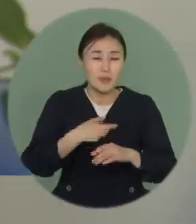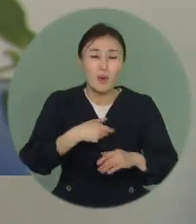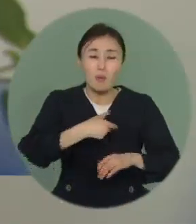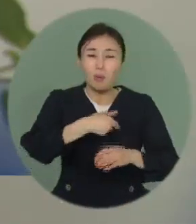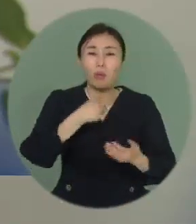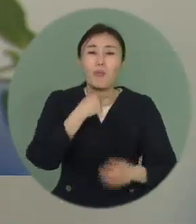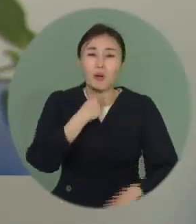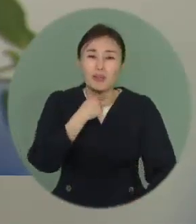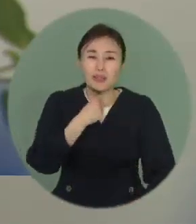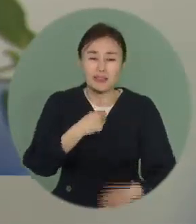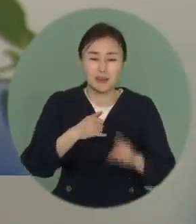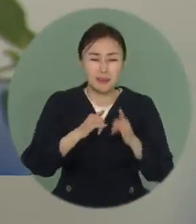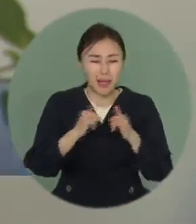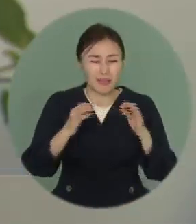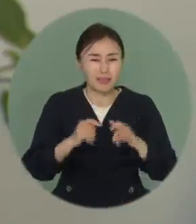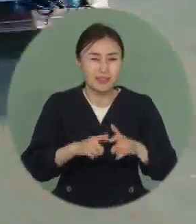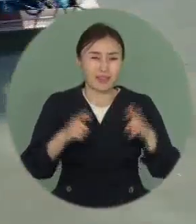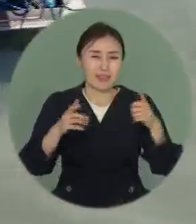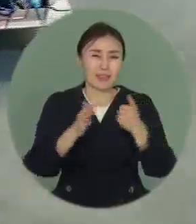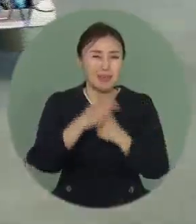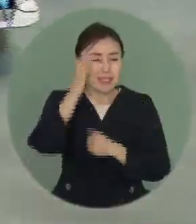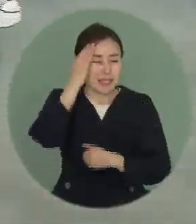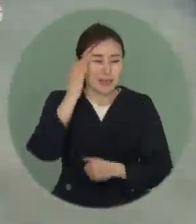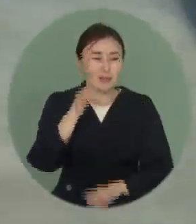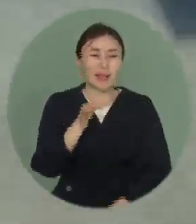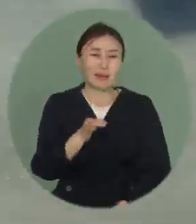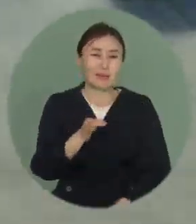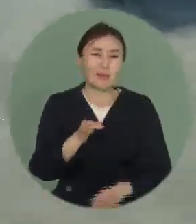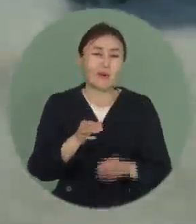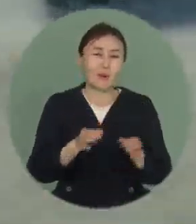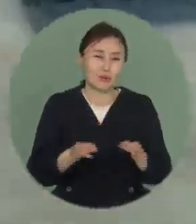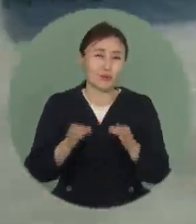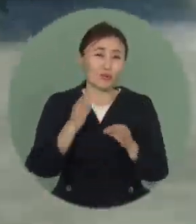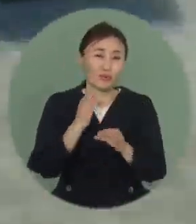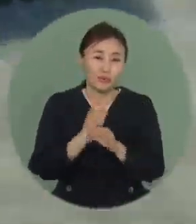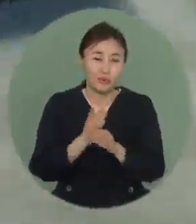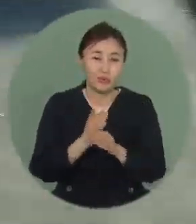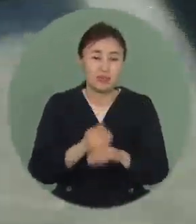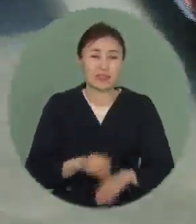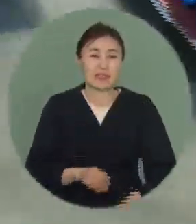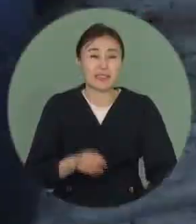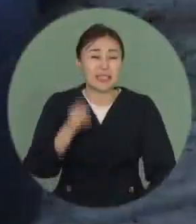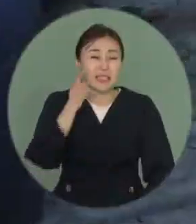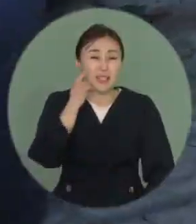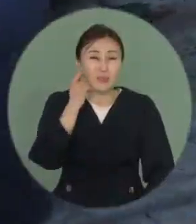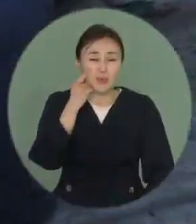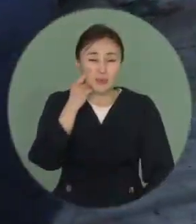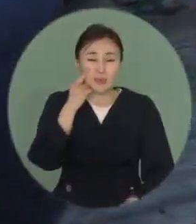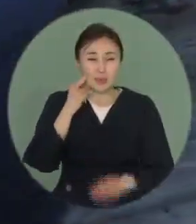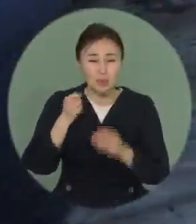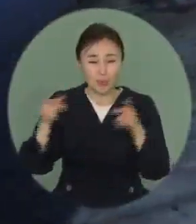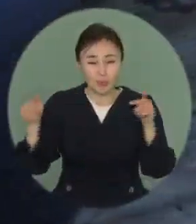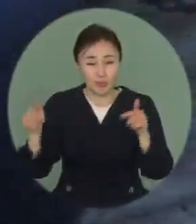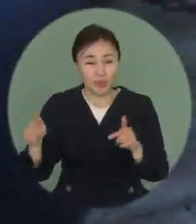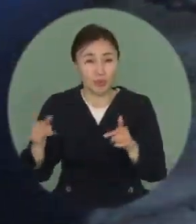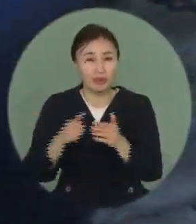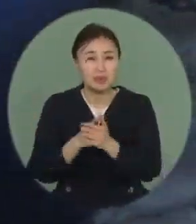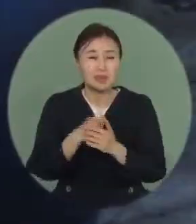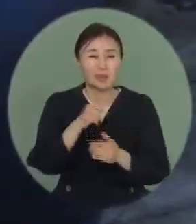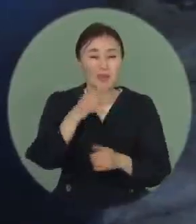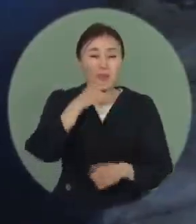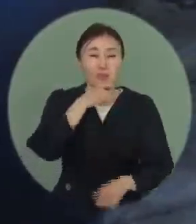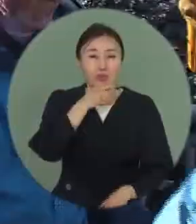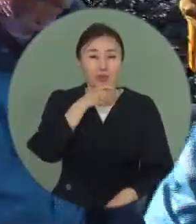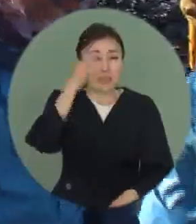값 상승요인이 아닌가 판단됩니다 수출 증가와 1번의 김 작이라는 이중 효과 덕에